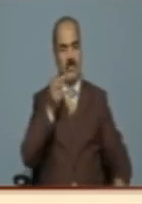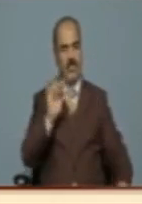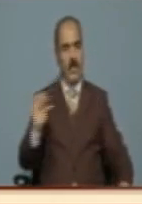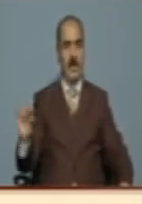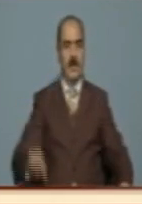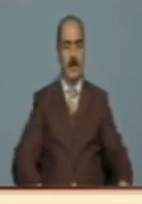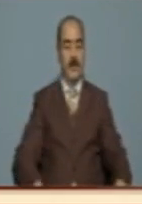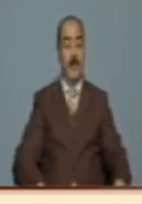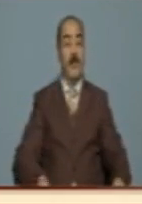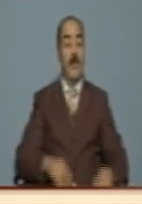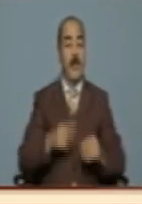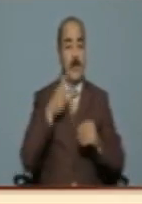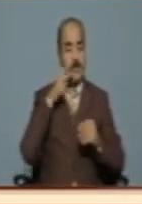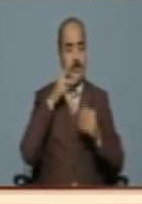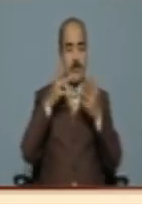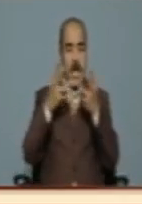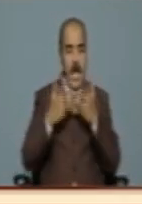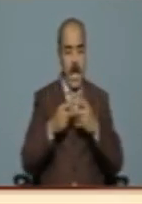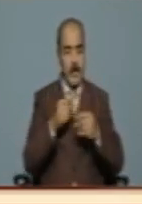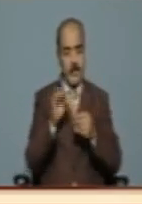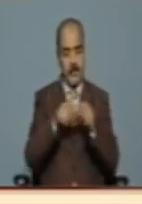عدد الأصوات الباطلة